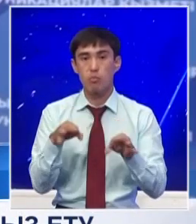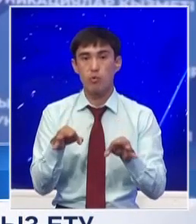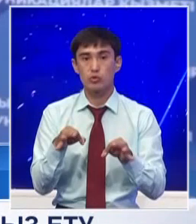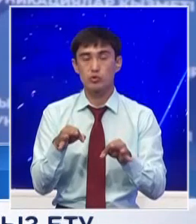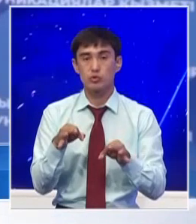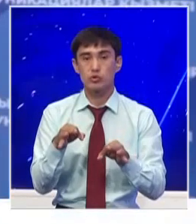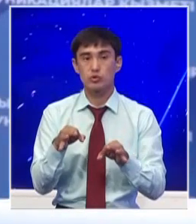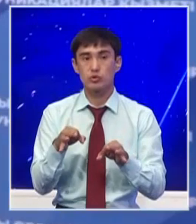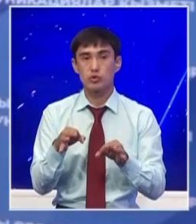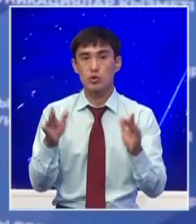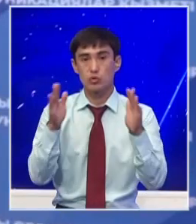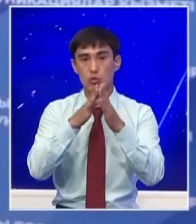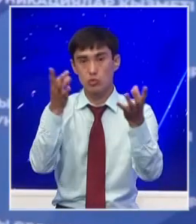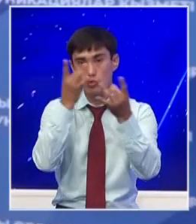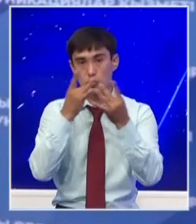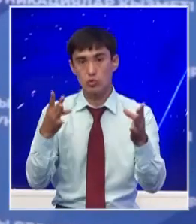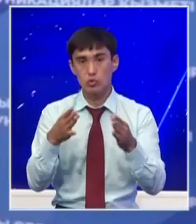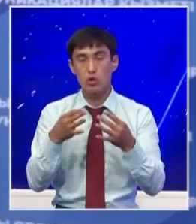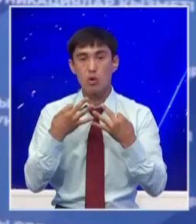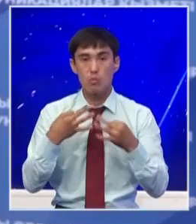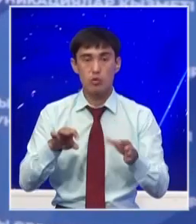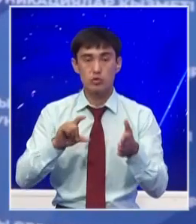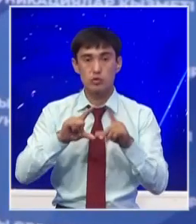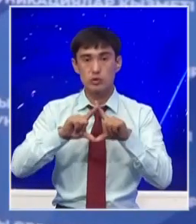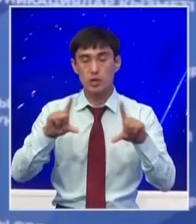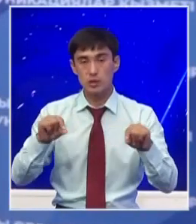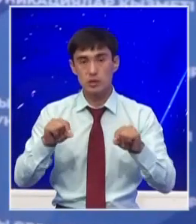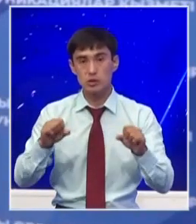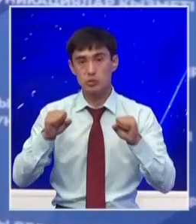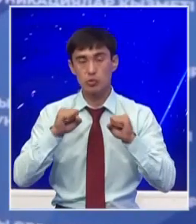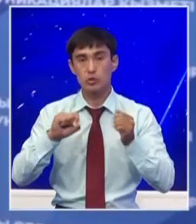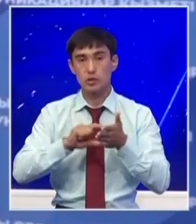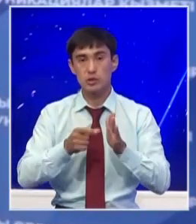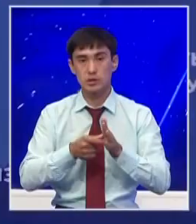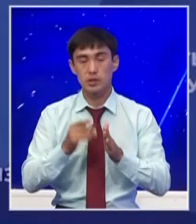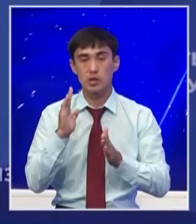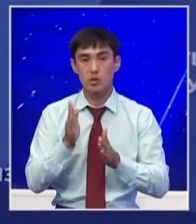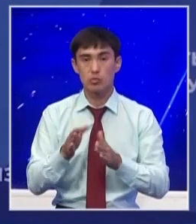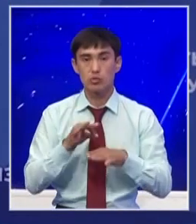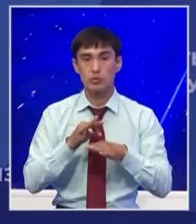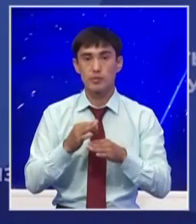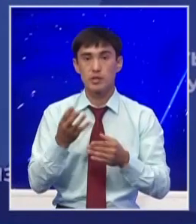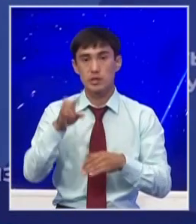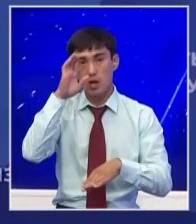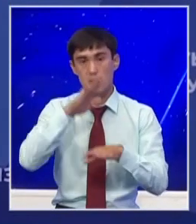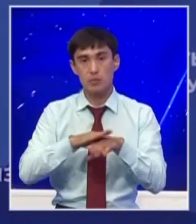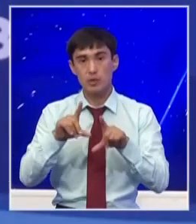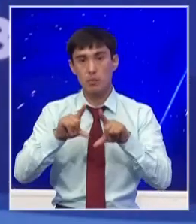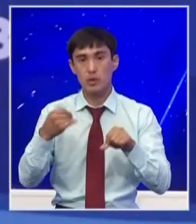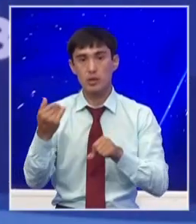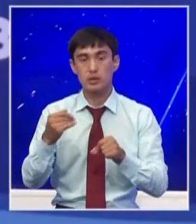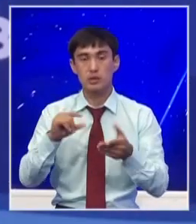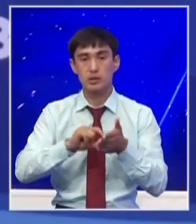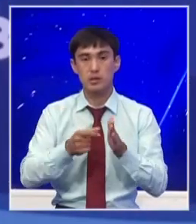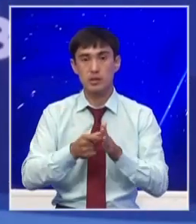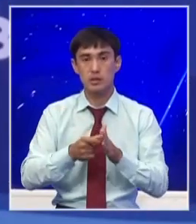жаңағы мәдениет үйінде, бос спорт кешенінде және де әкімдіктің